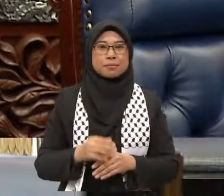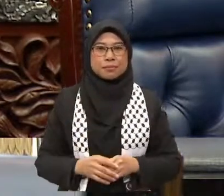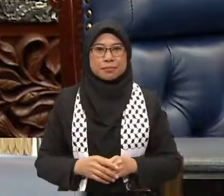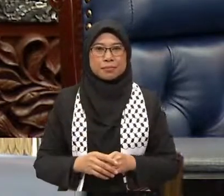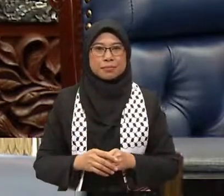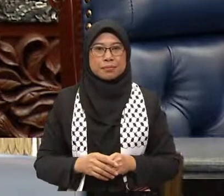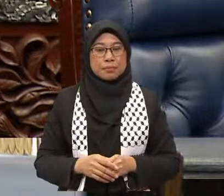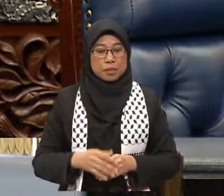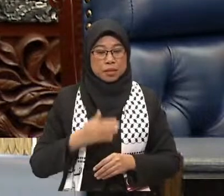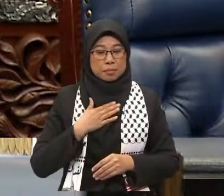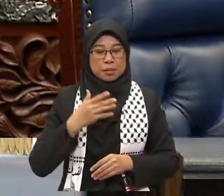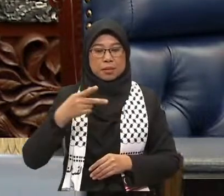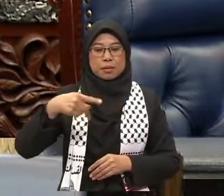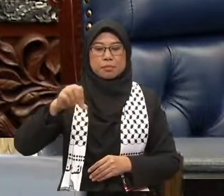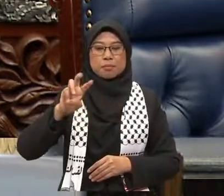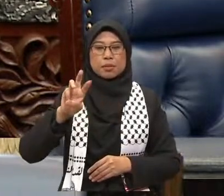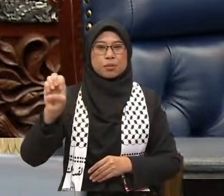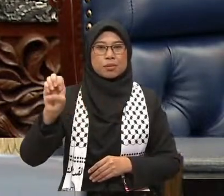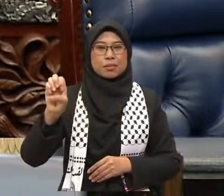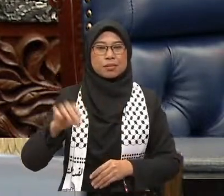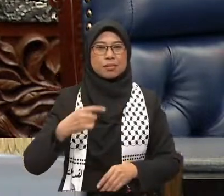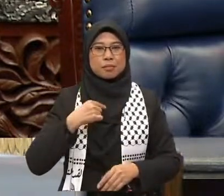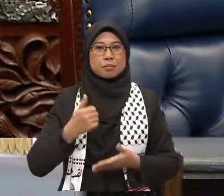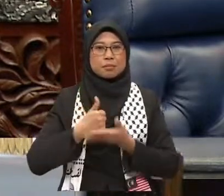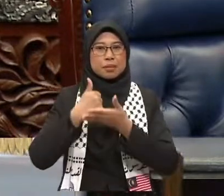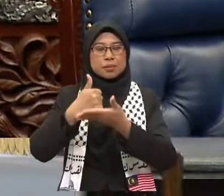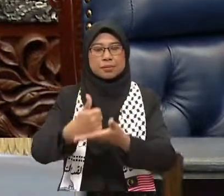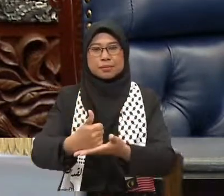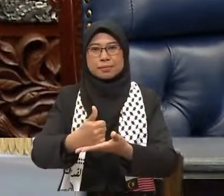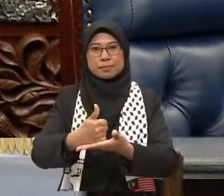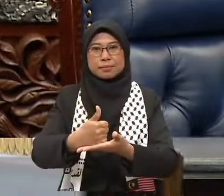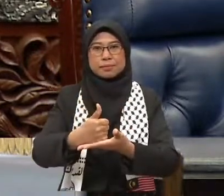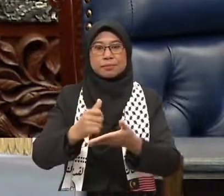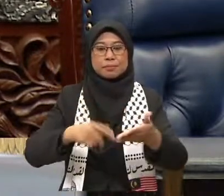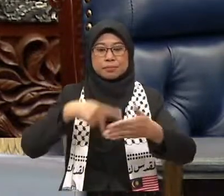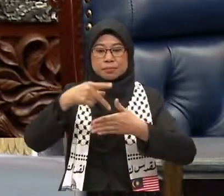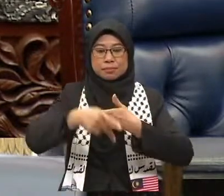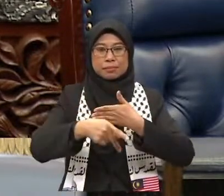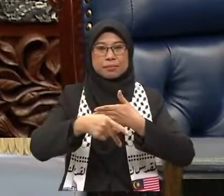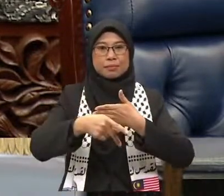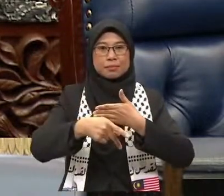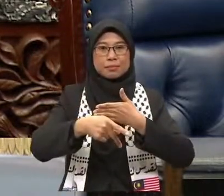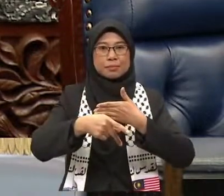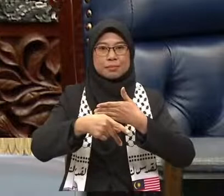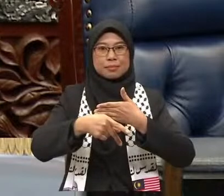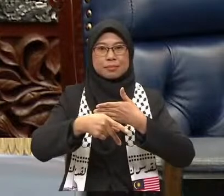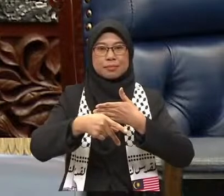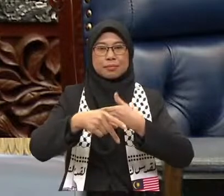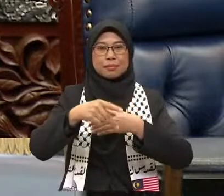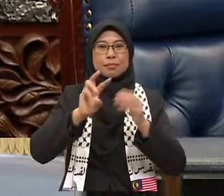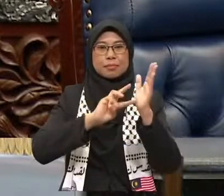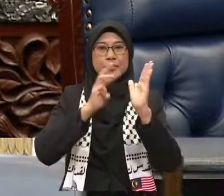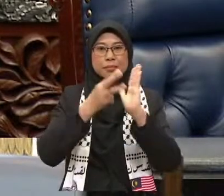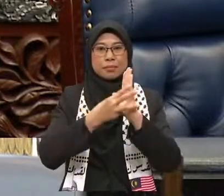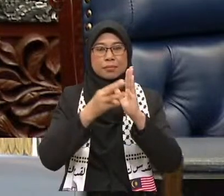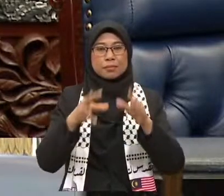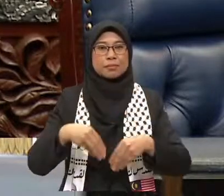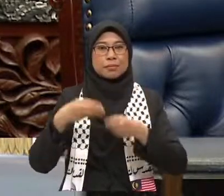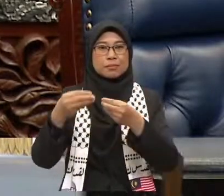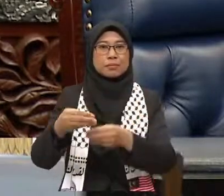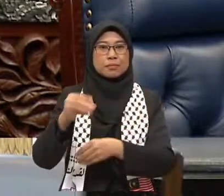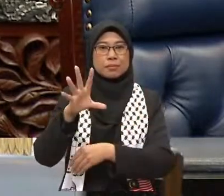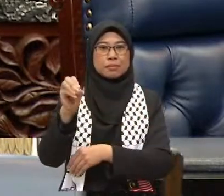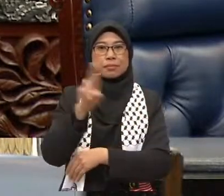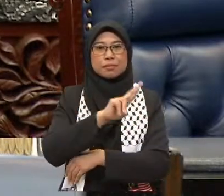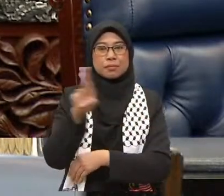k bagi kami Paw kami membantu dari segi program juga di mana Kami kpwkm juga